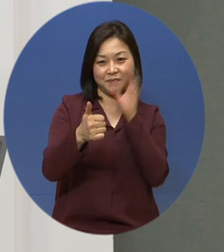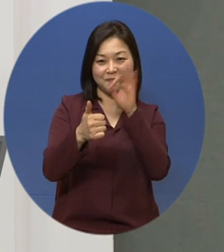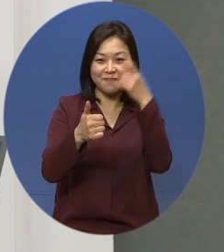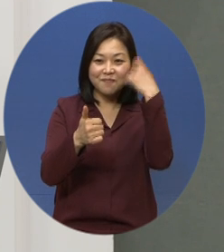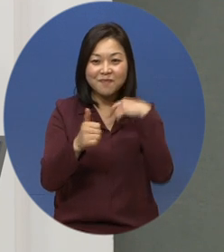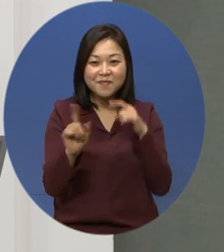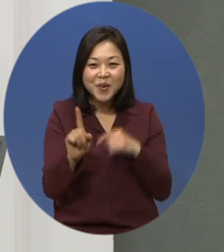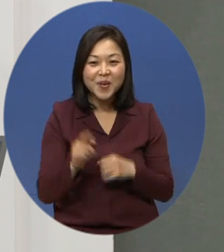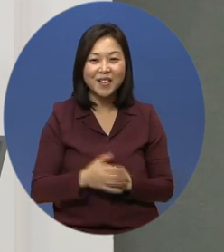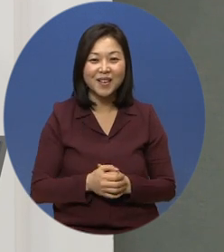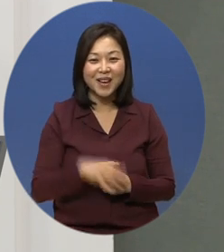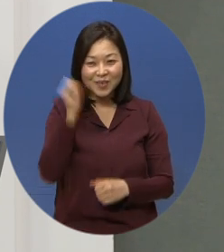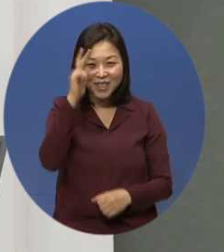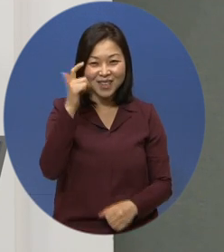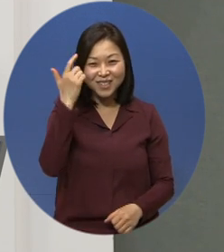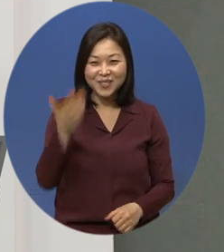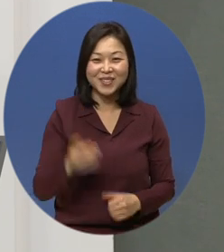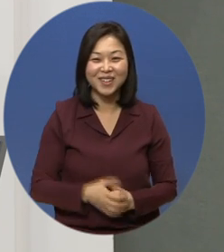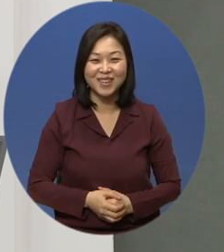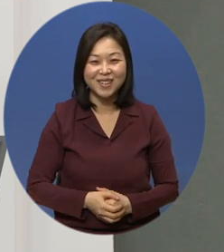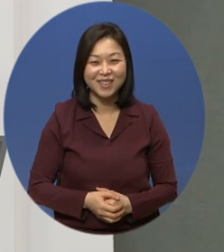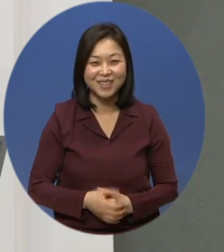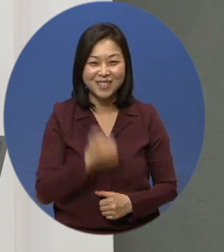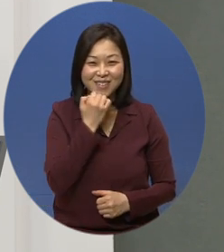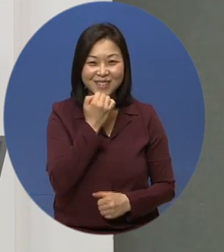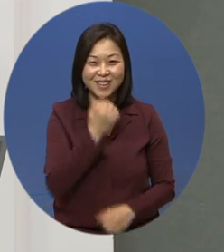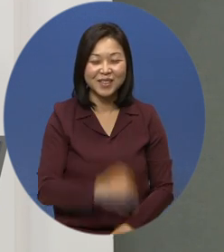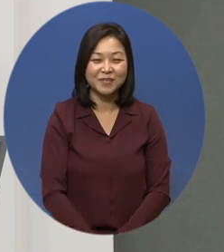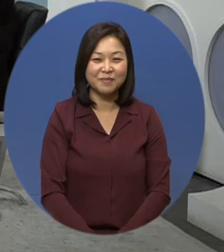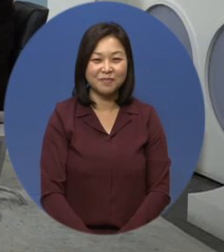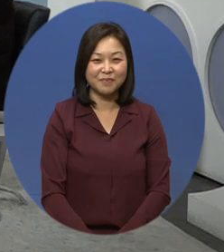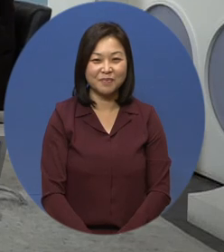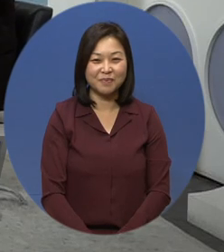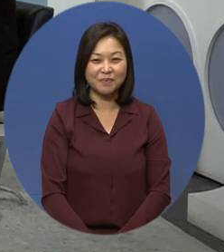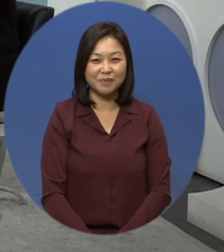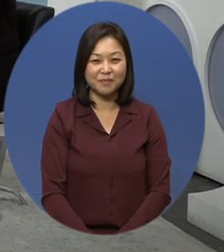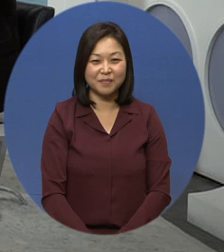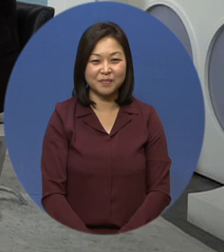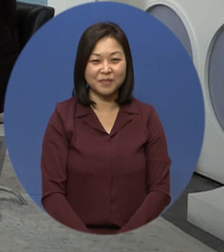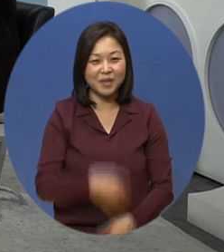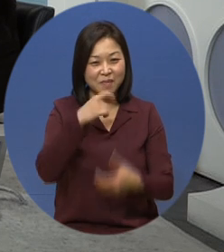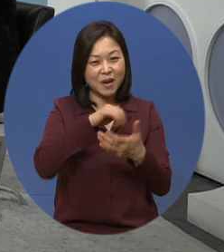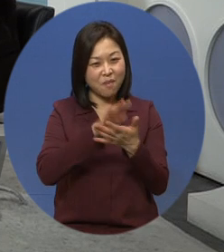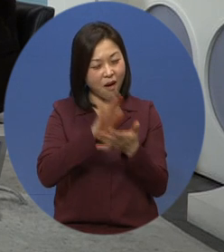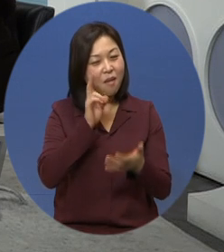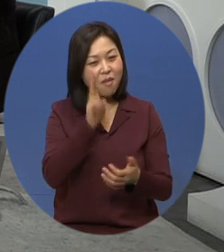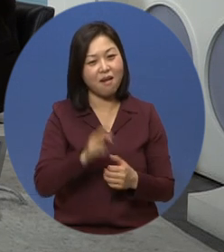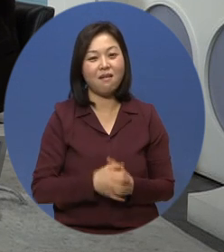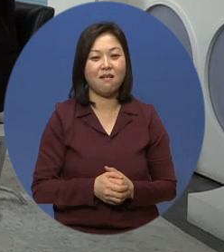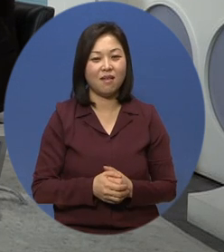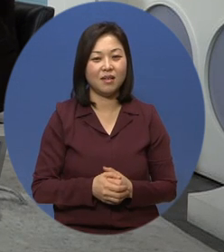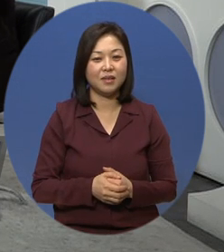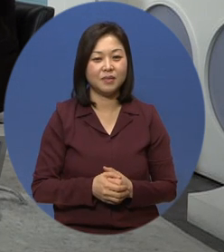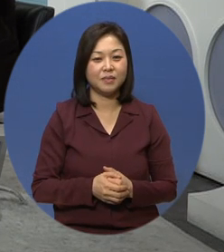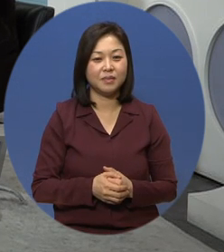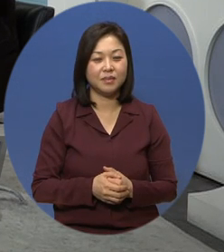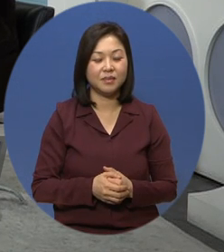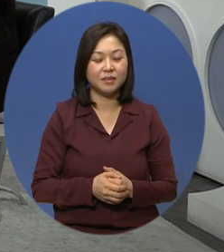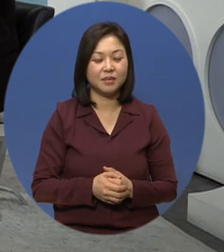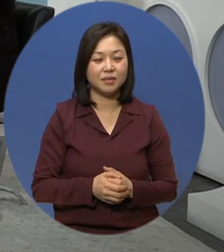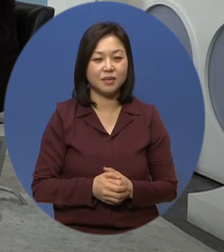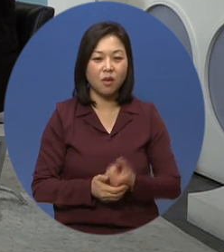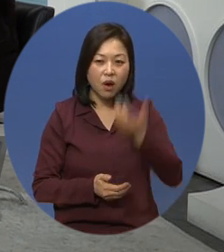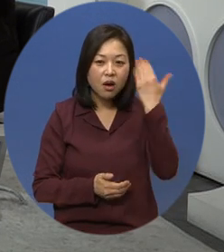생각하십니까 좀 당돌한 다 아 아 아 열정이 돼서 나세요 아 아 그 당시